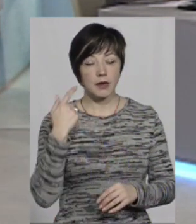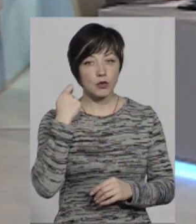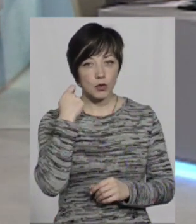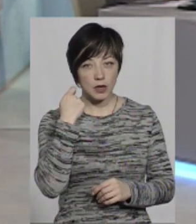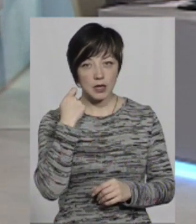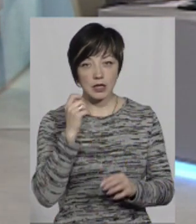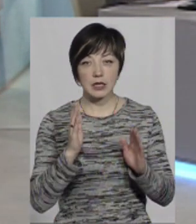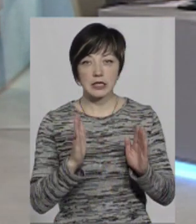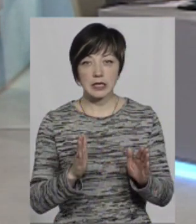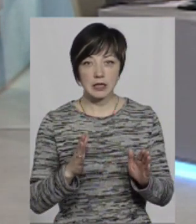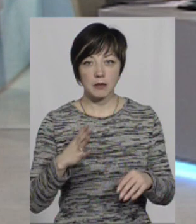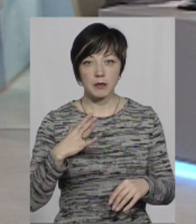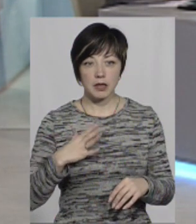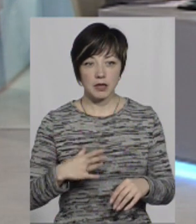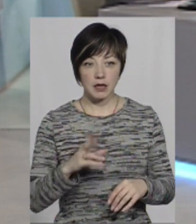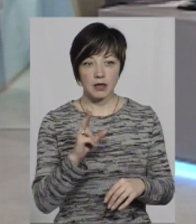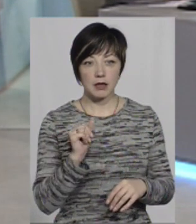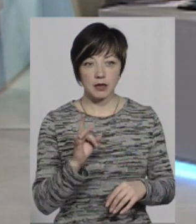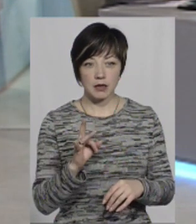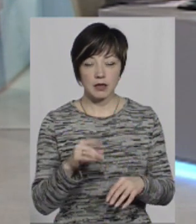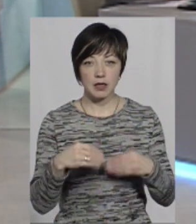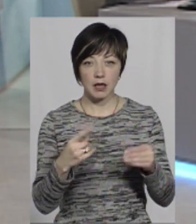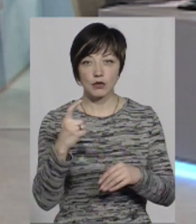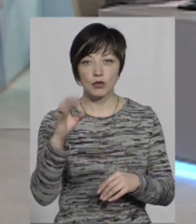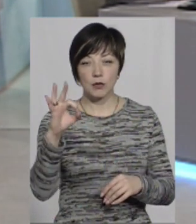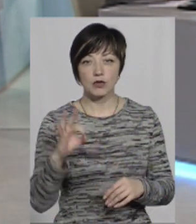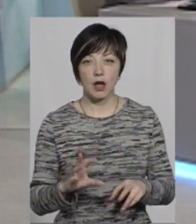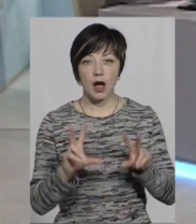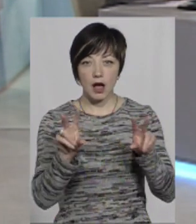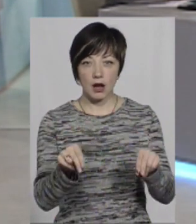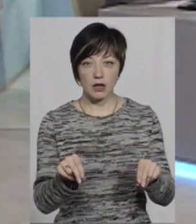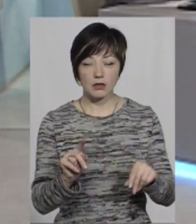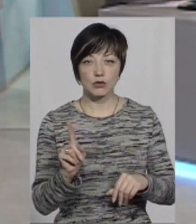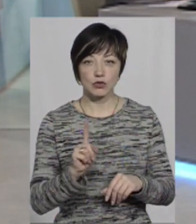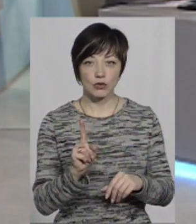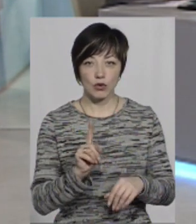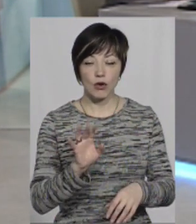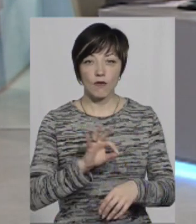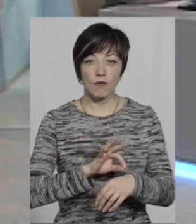років, тільки перенесений кір дає 100% гарантію, що